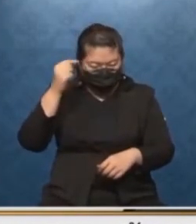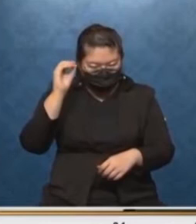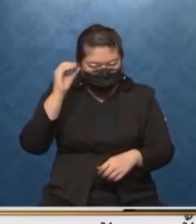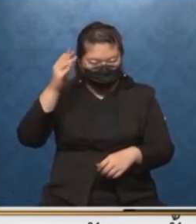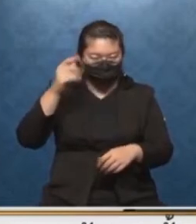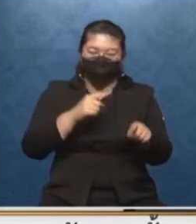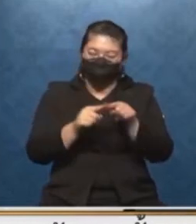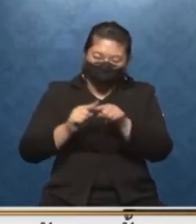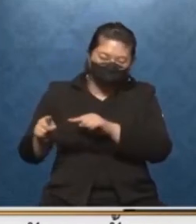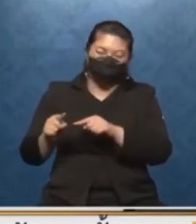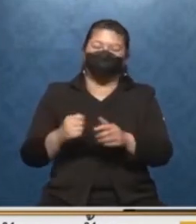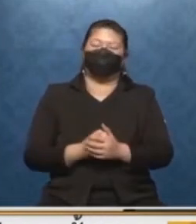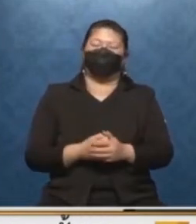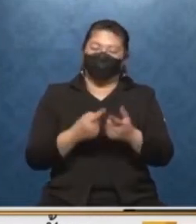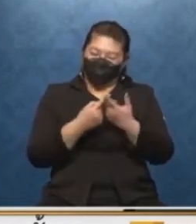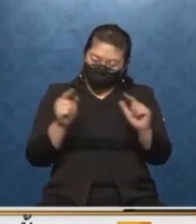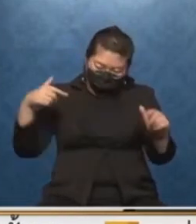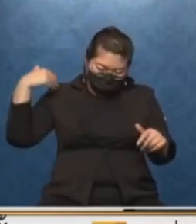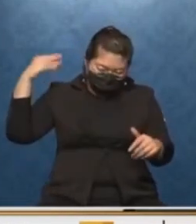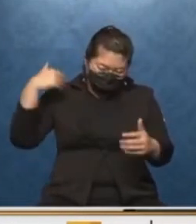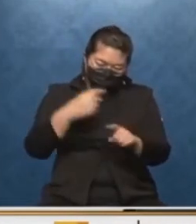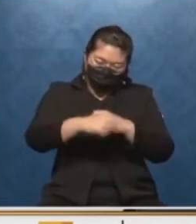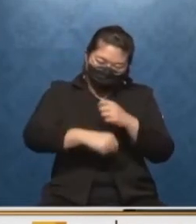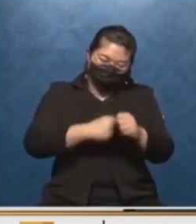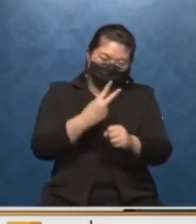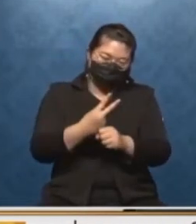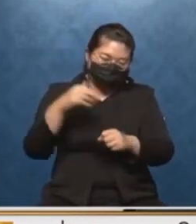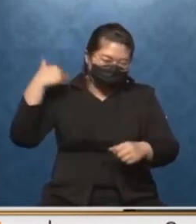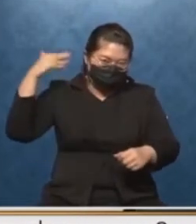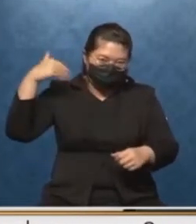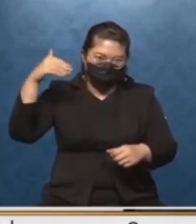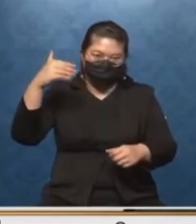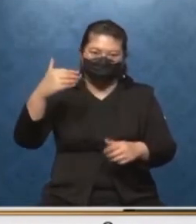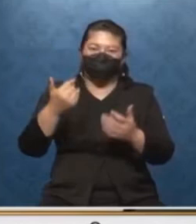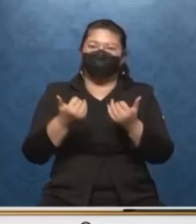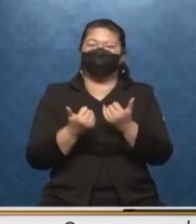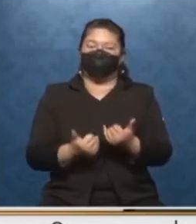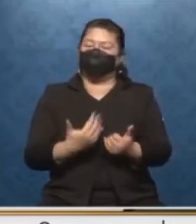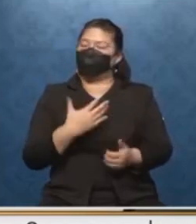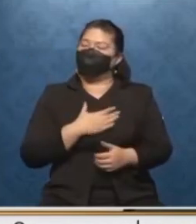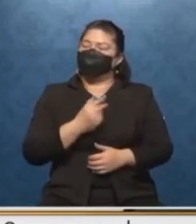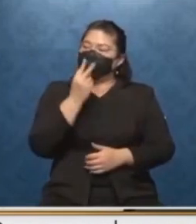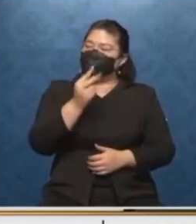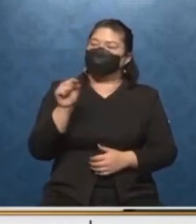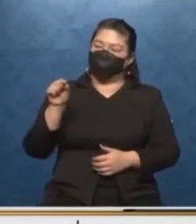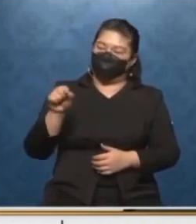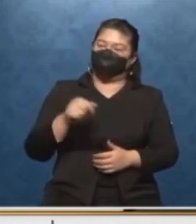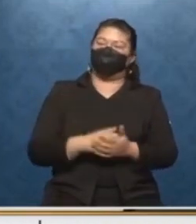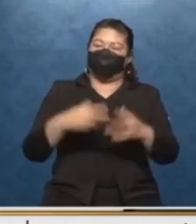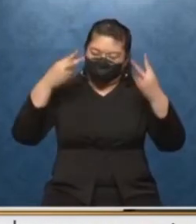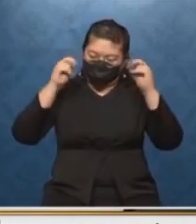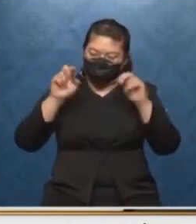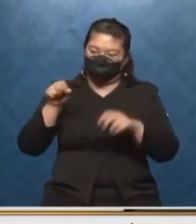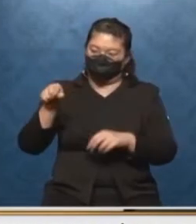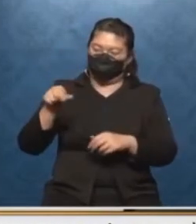บาลทมาจากผลเลือนแต่พอระยะเวลาผ่านไปสองปีผมได้ประเมินความสามารถทกด้านของท่านใยรมนต